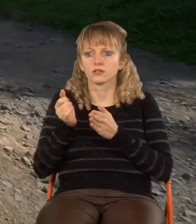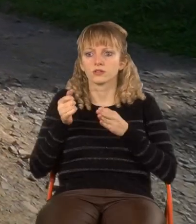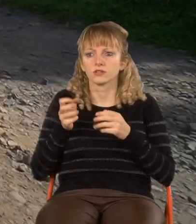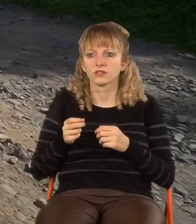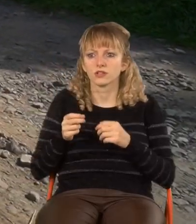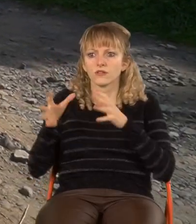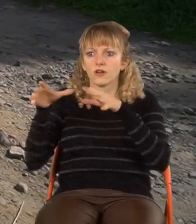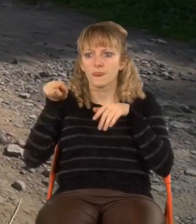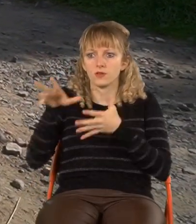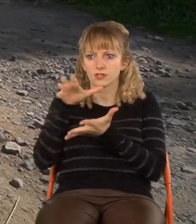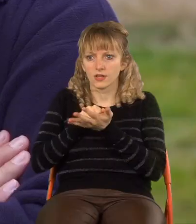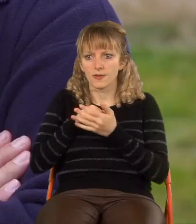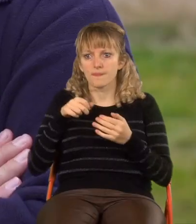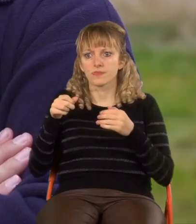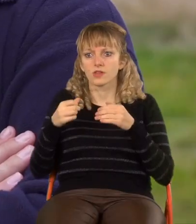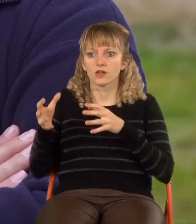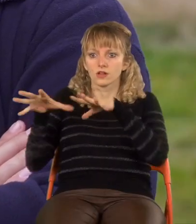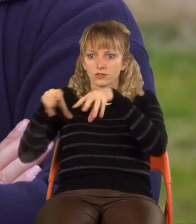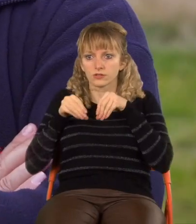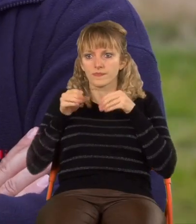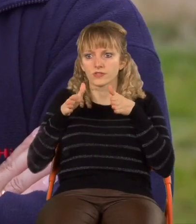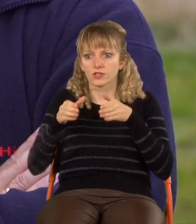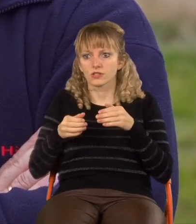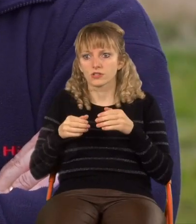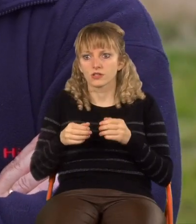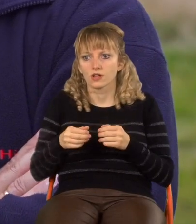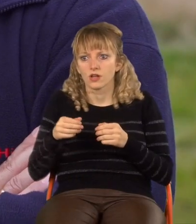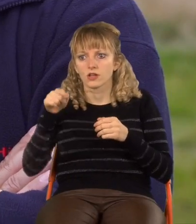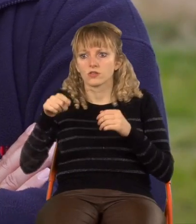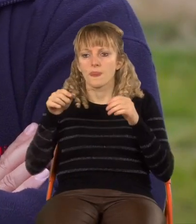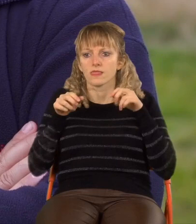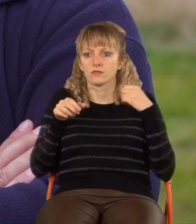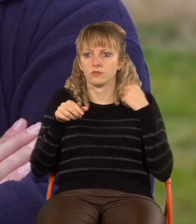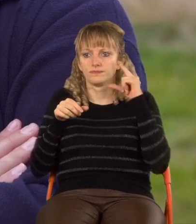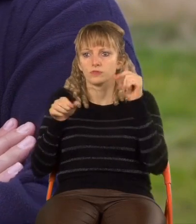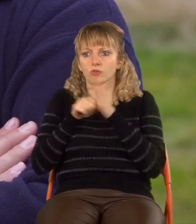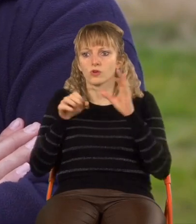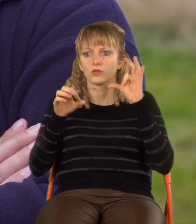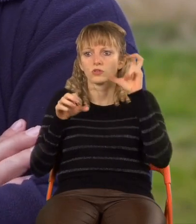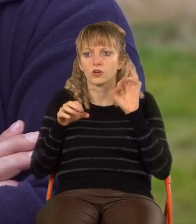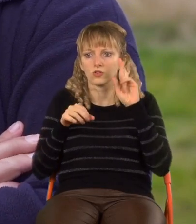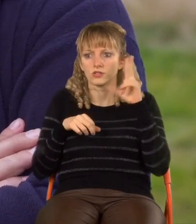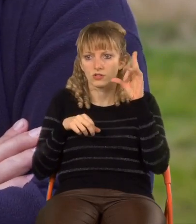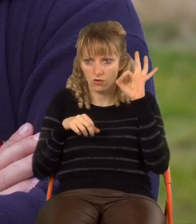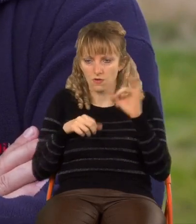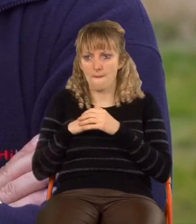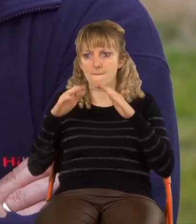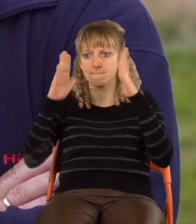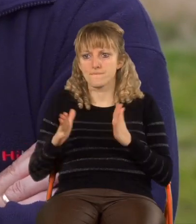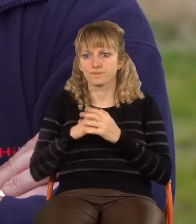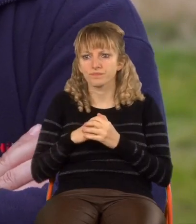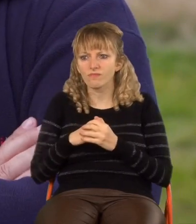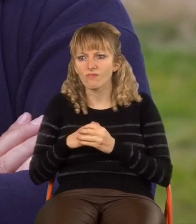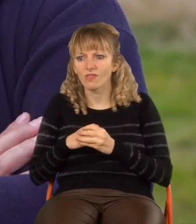Pasterka. Wcześniej dwa razy przeszliśmy ten szlak samodzielnie, bez wózków, bez osób niepełnosprawnych, w